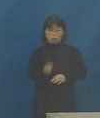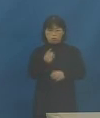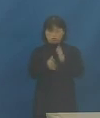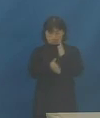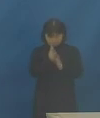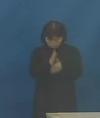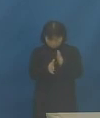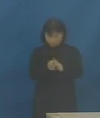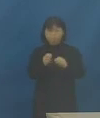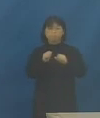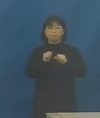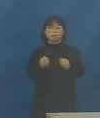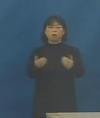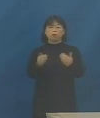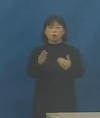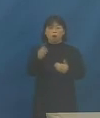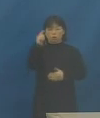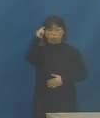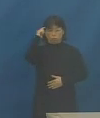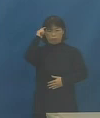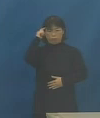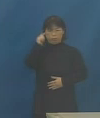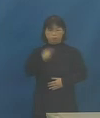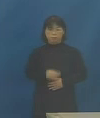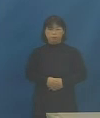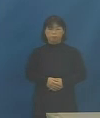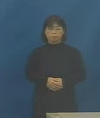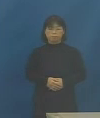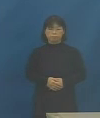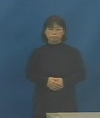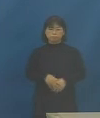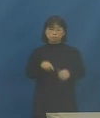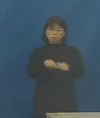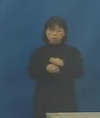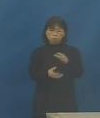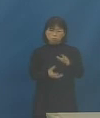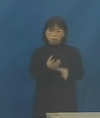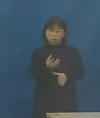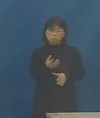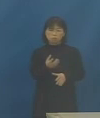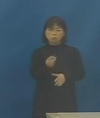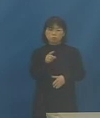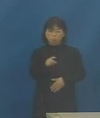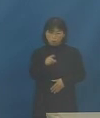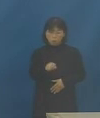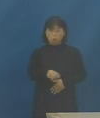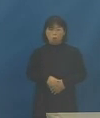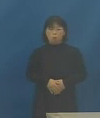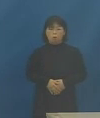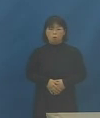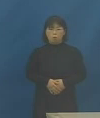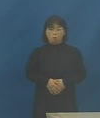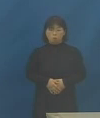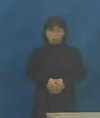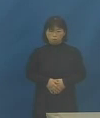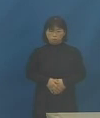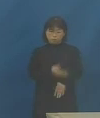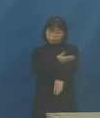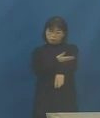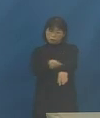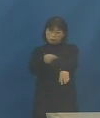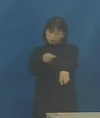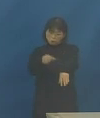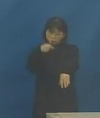改めさせていただく必要があると思いますしどうしてこういうことになったのかということも構造的なところもあの